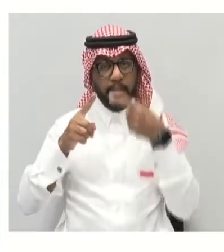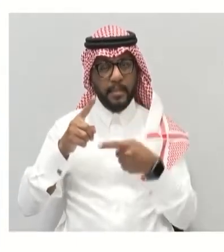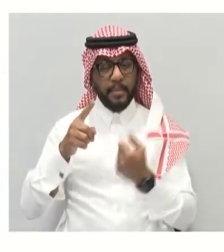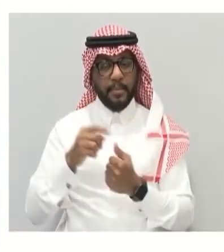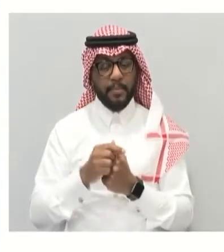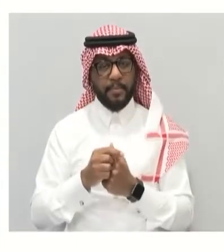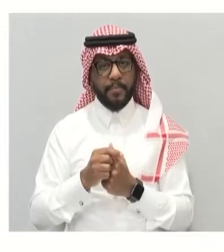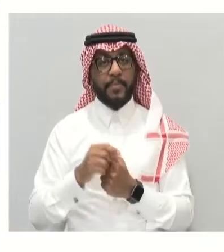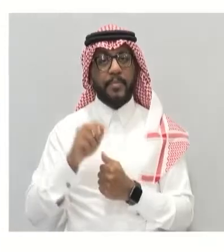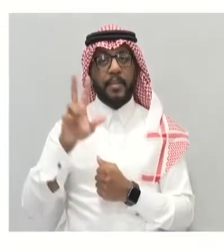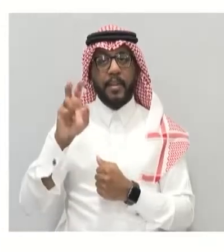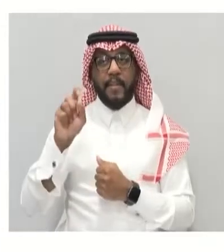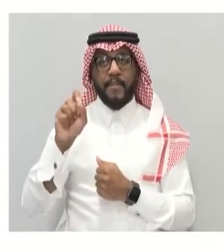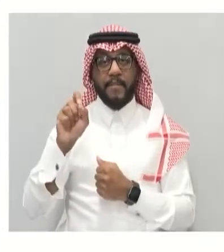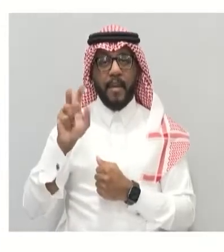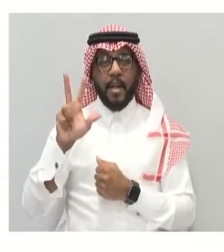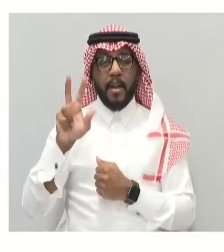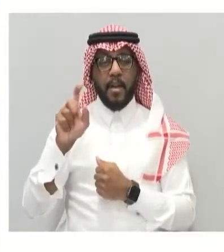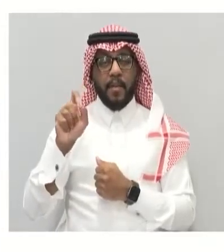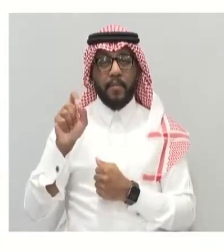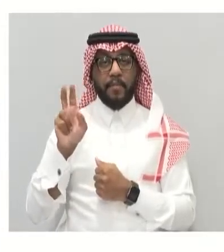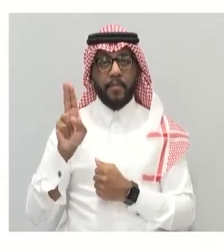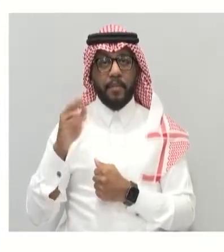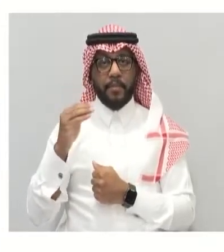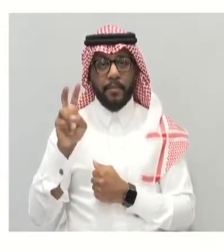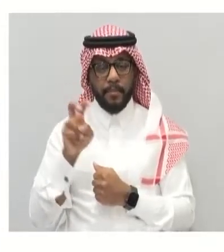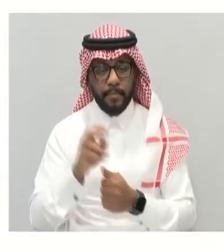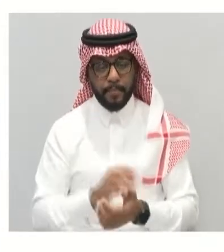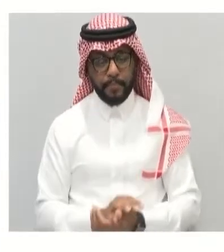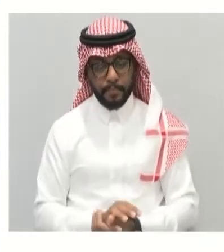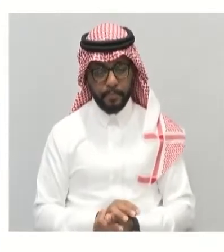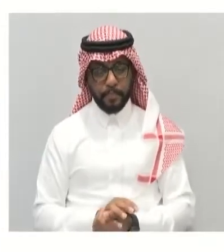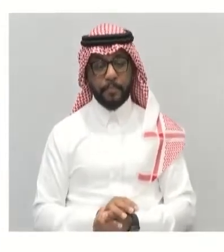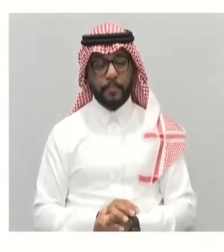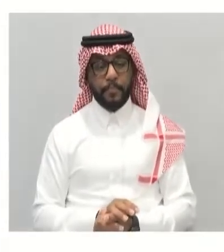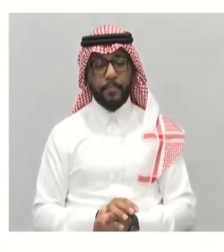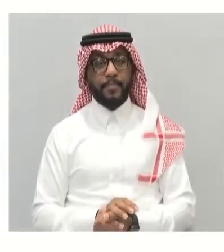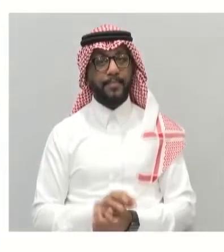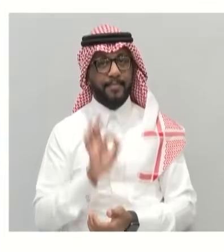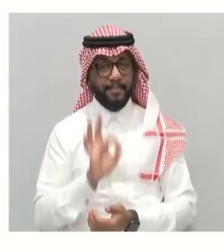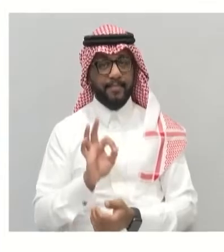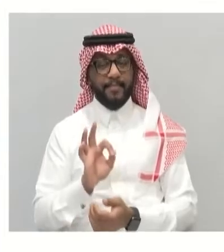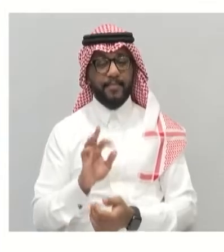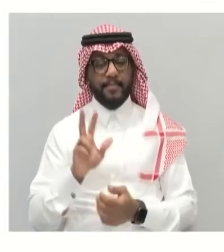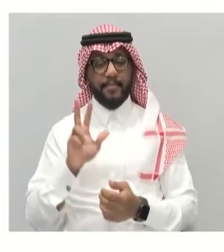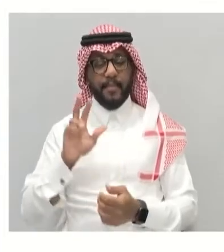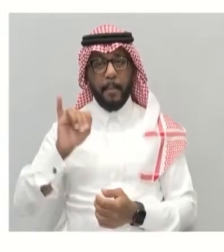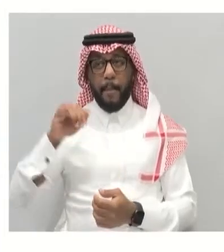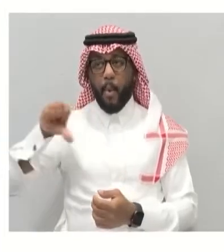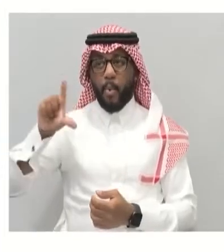اذا الفتحه و اتفقنا قبل قليل على ان الحال تكون منصوبه اذا منصوبه وع نصبها ماذا